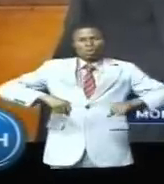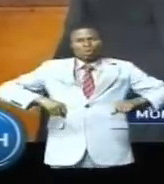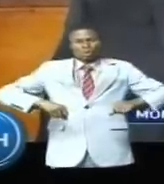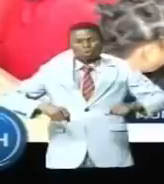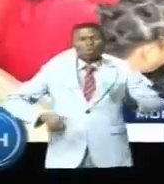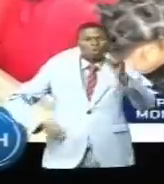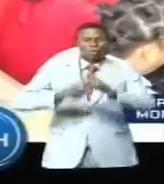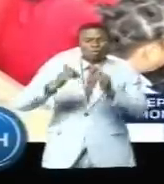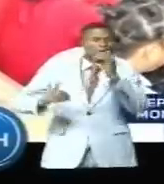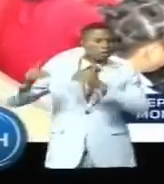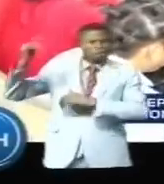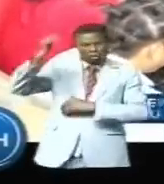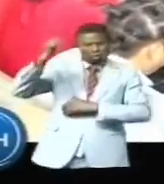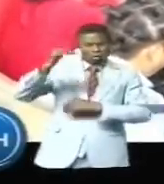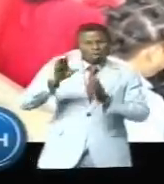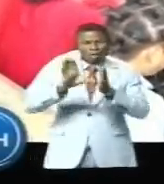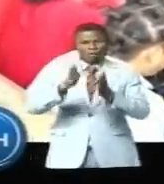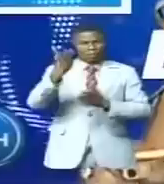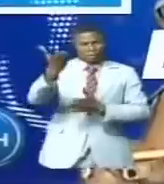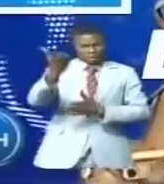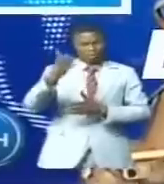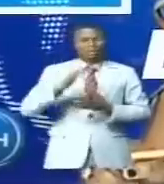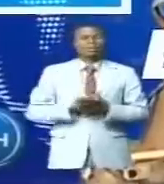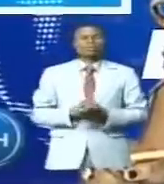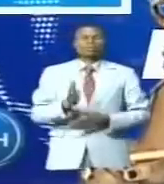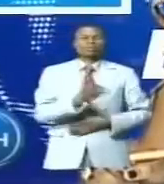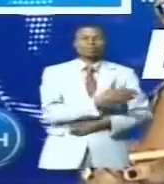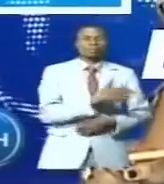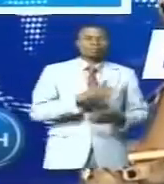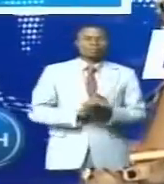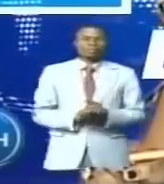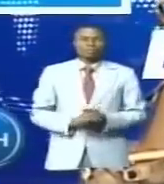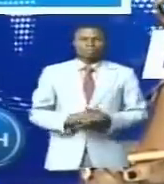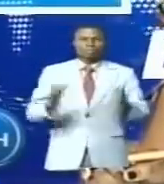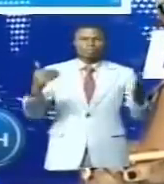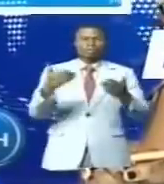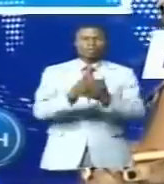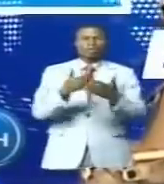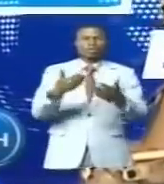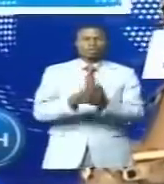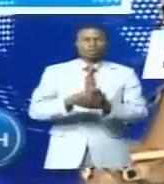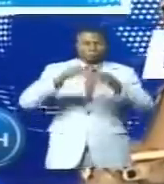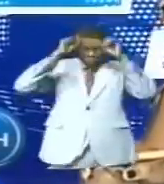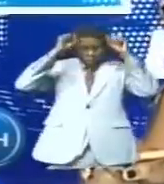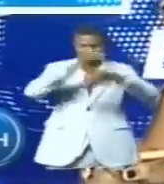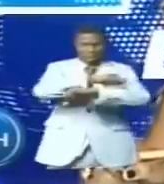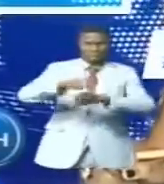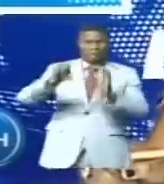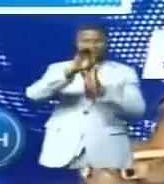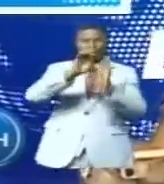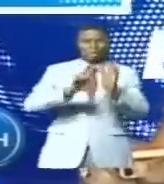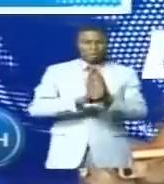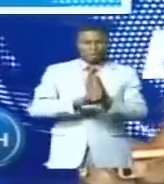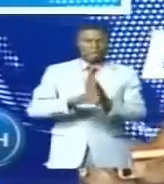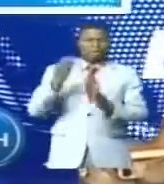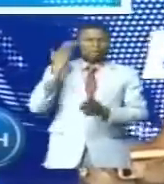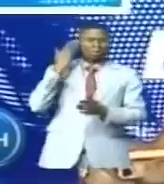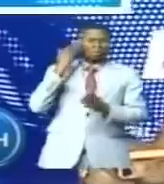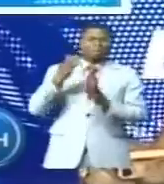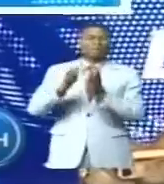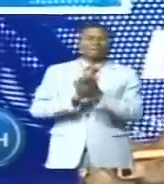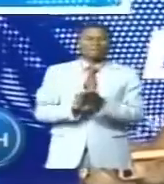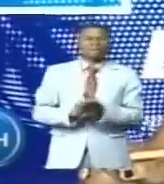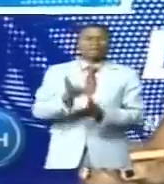fort que les autres. Suivez notre regard. Le nouveau président de la Cour constitutionnelle, Dieudonné Kalumeta, a